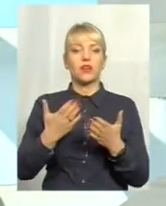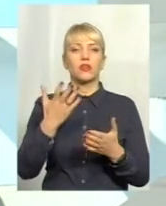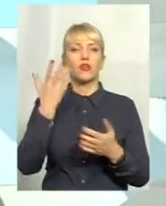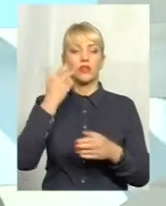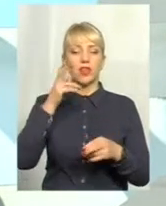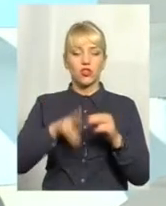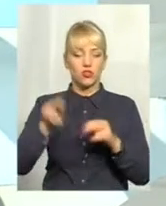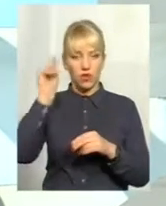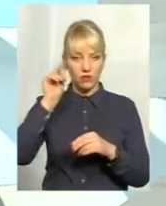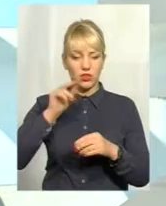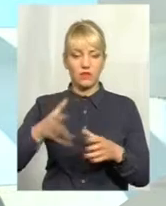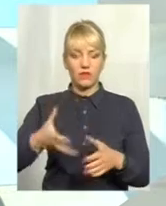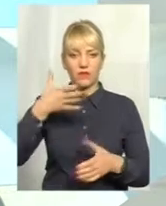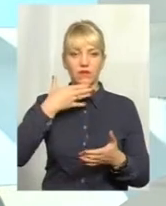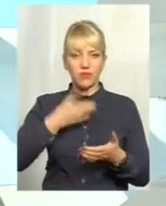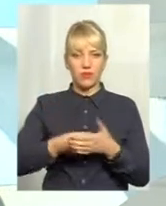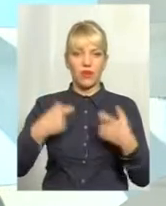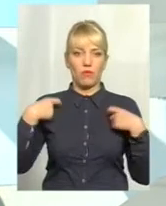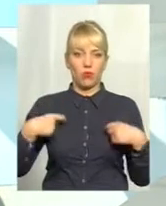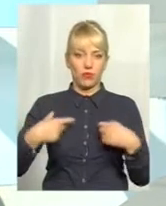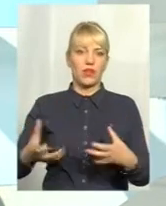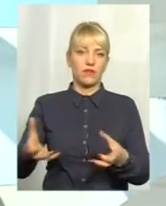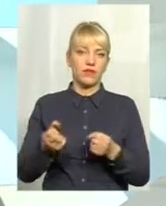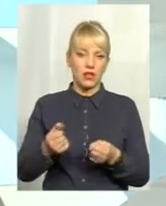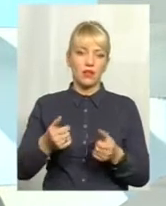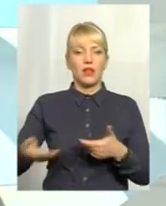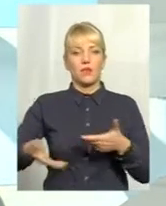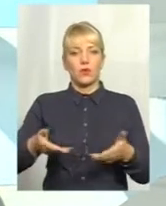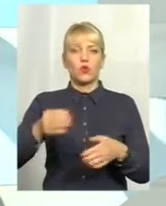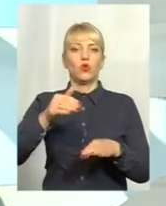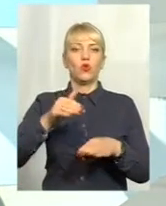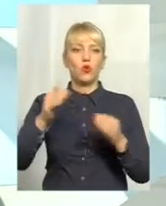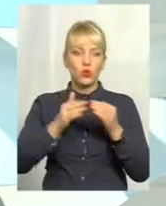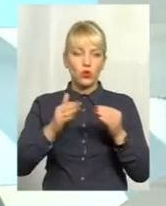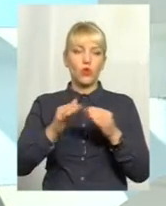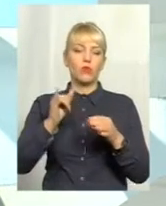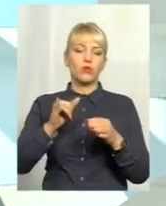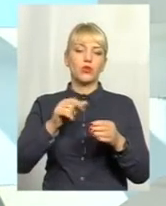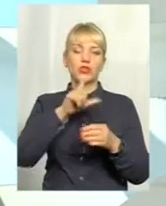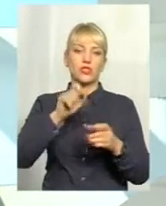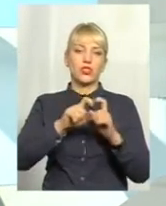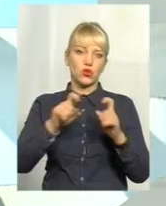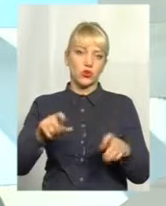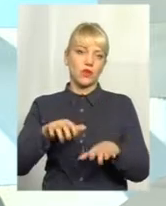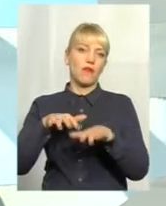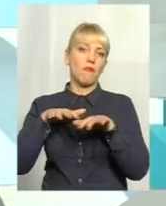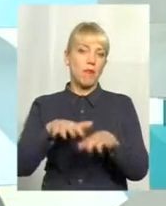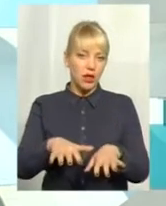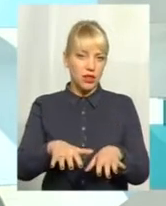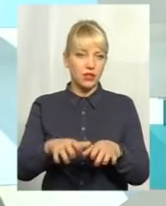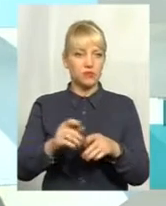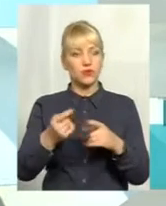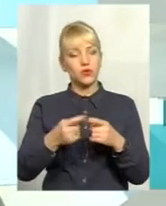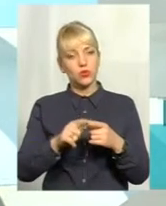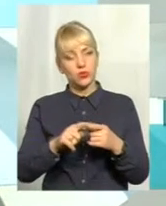навчання взяла свій портфель і пішла додому і просто йдучи додому, ну, впала. Йдучи додому зі школи. Зі школи, так. Тому тут